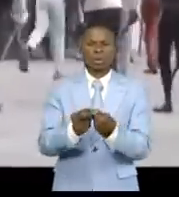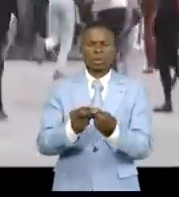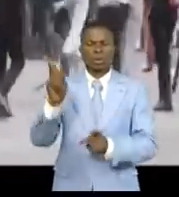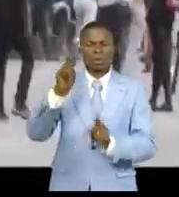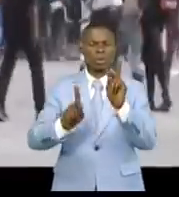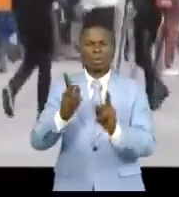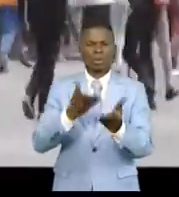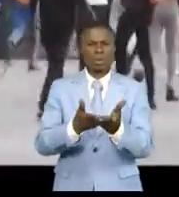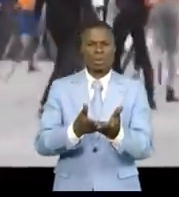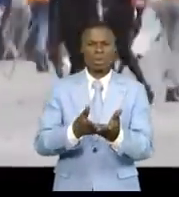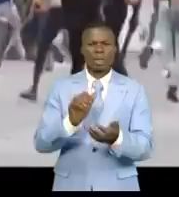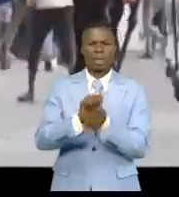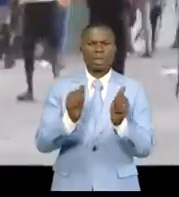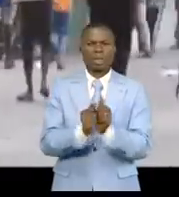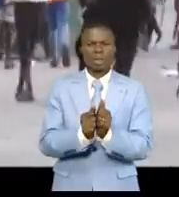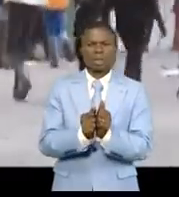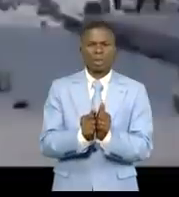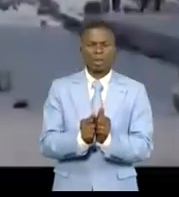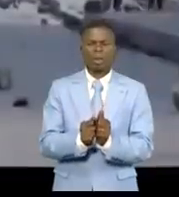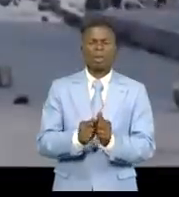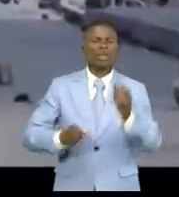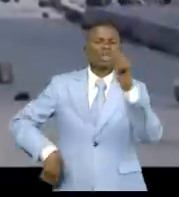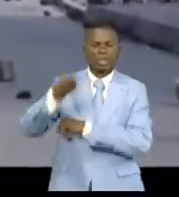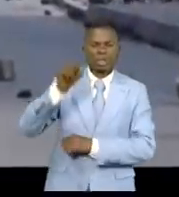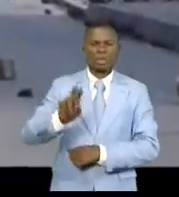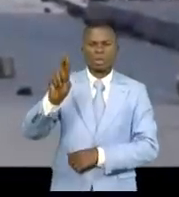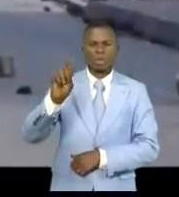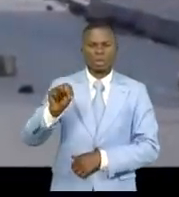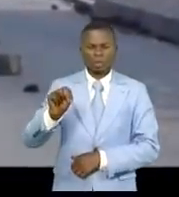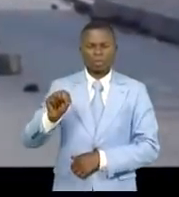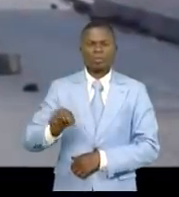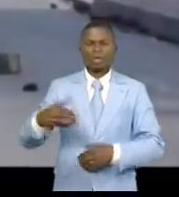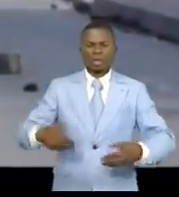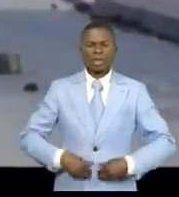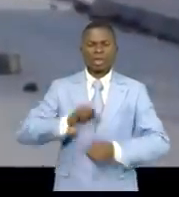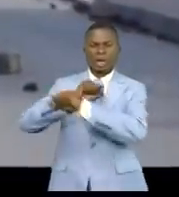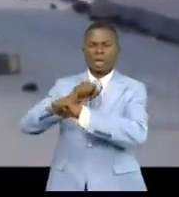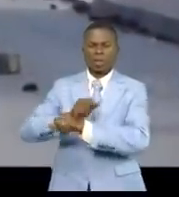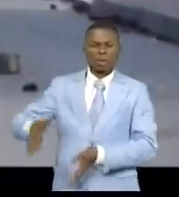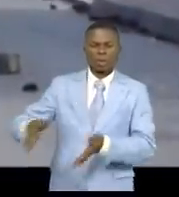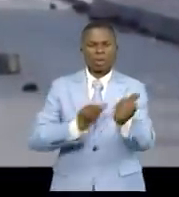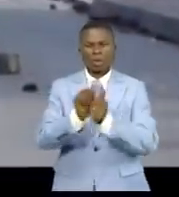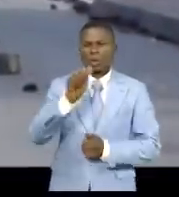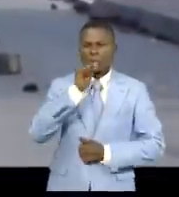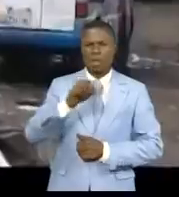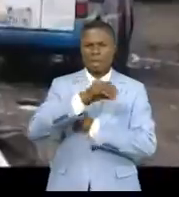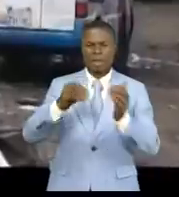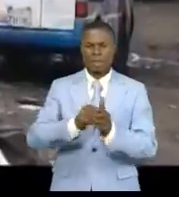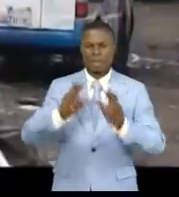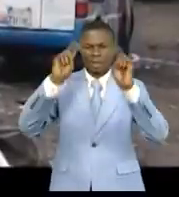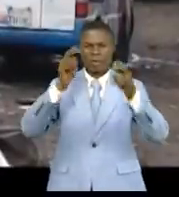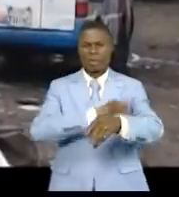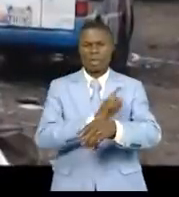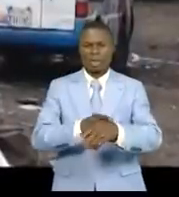citoyens autour de l'inefficacité de la MONUSCO. Des jeunes ont barricadé les axes principaux menant au centre-ville de Goma, caillassé